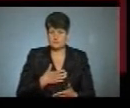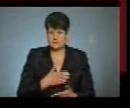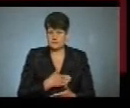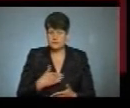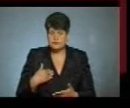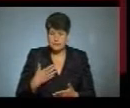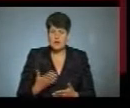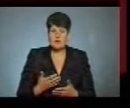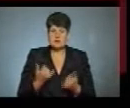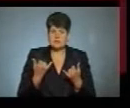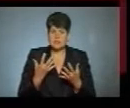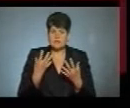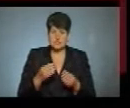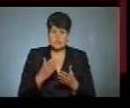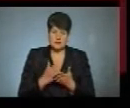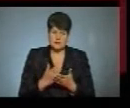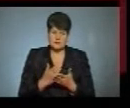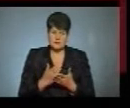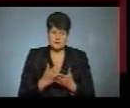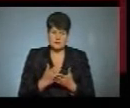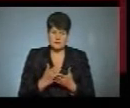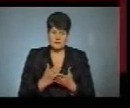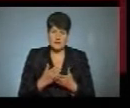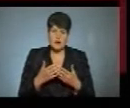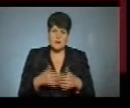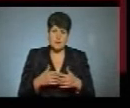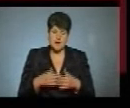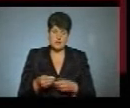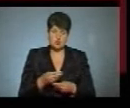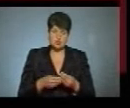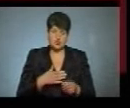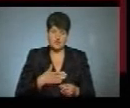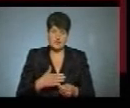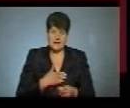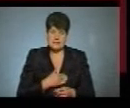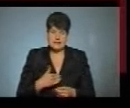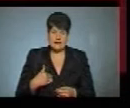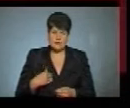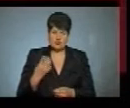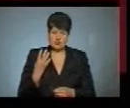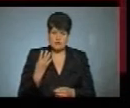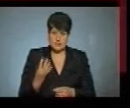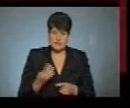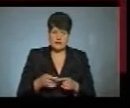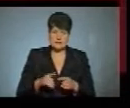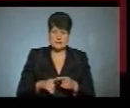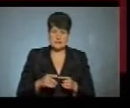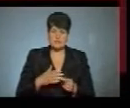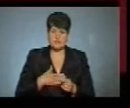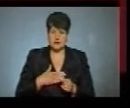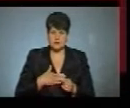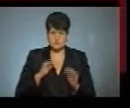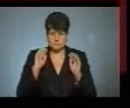Наразі є апарати штучної вентиляції легень 4, це в нашому